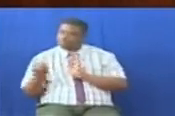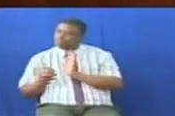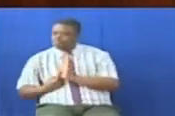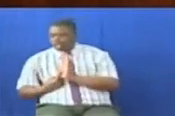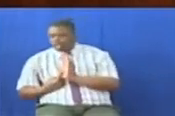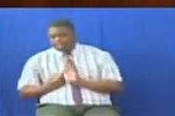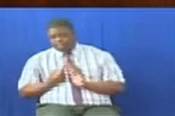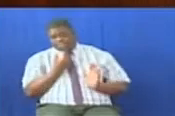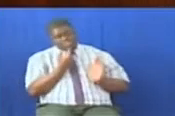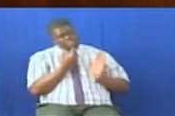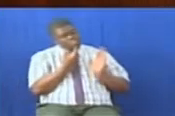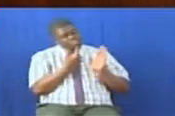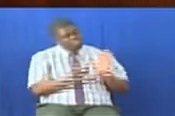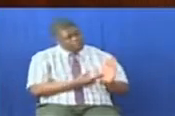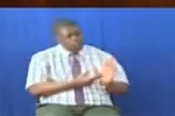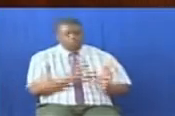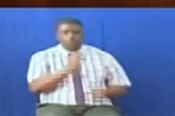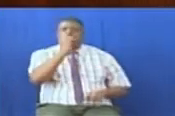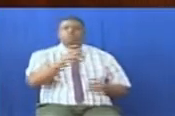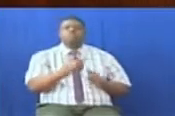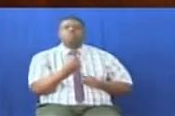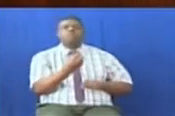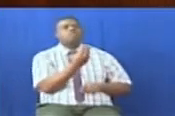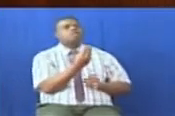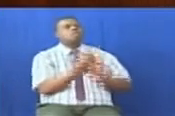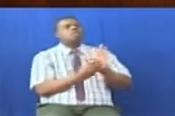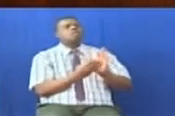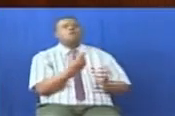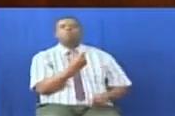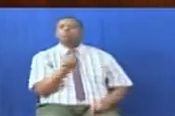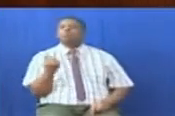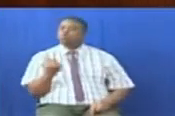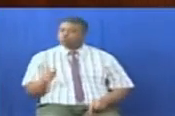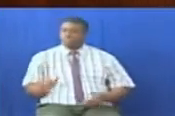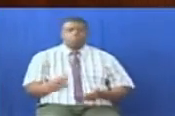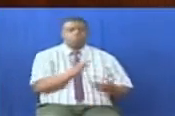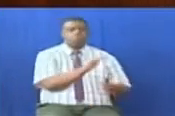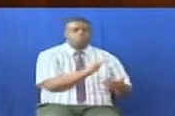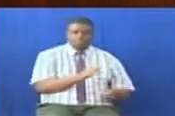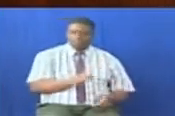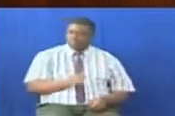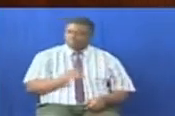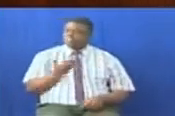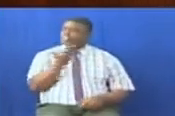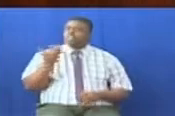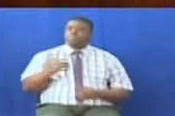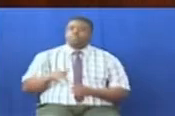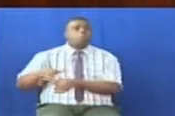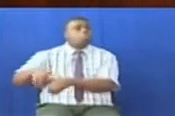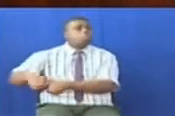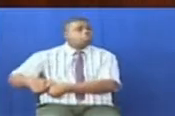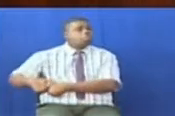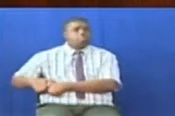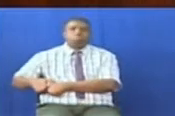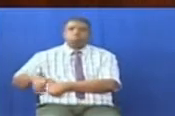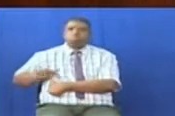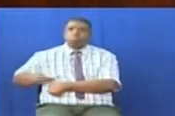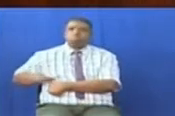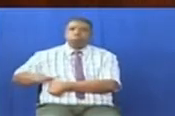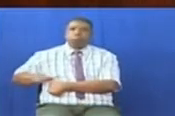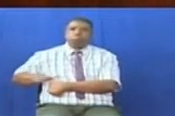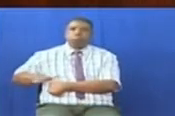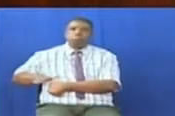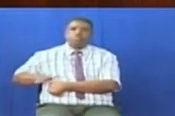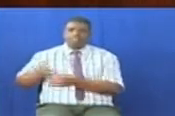walipeleka asilimia 39 tu, asilimia 61 hawakupeleka. Sasa ukichukua hiyo miaka mitatu